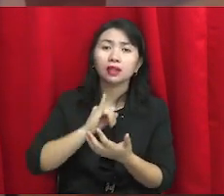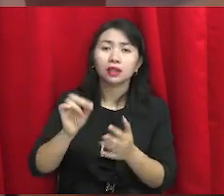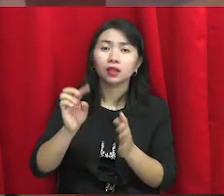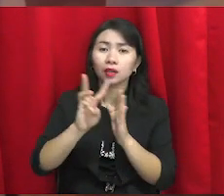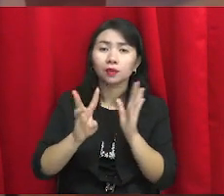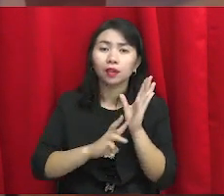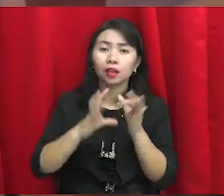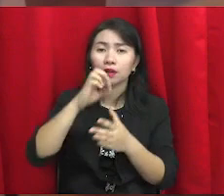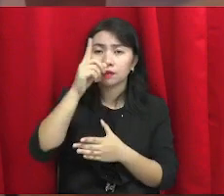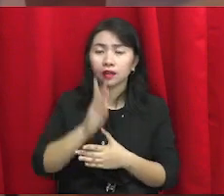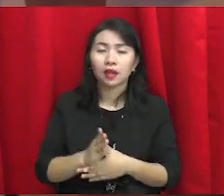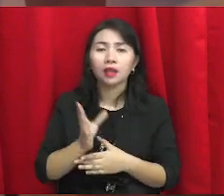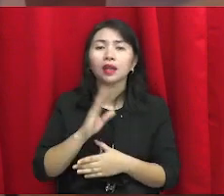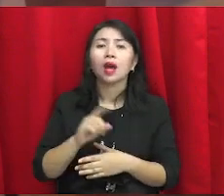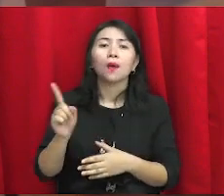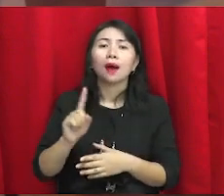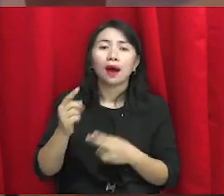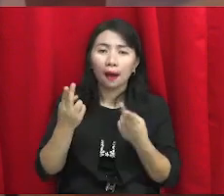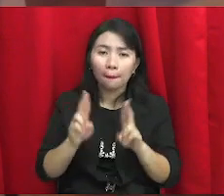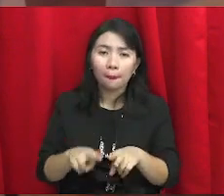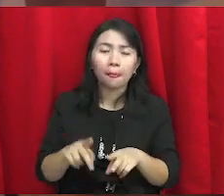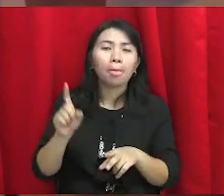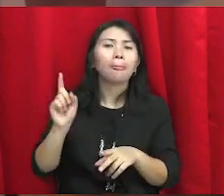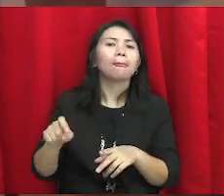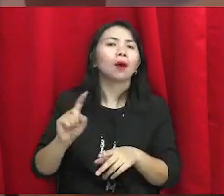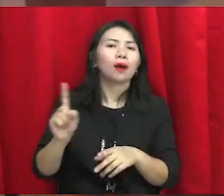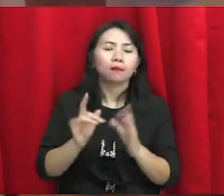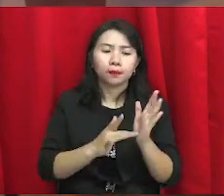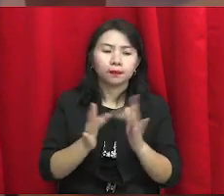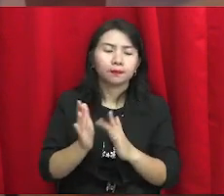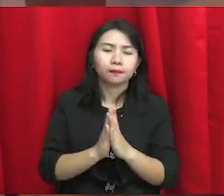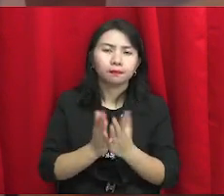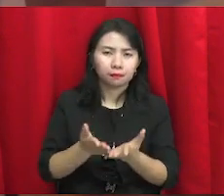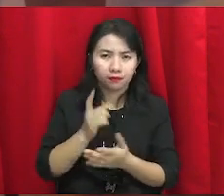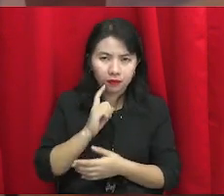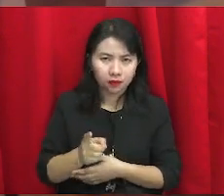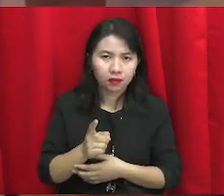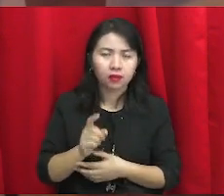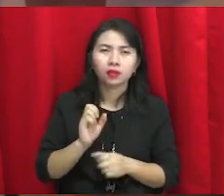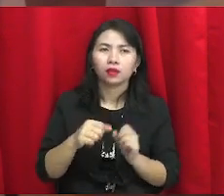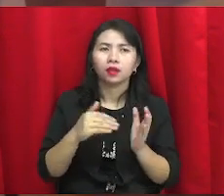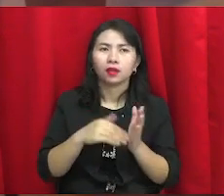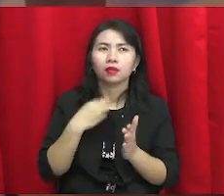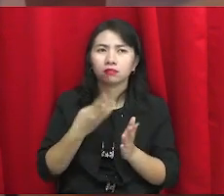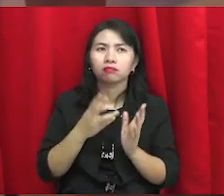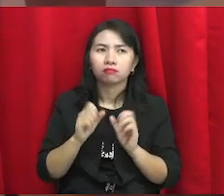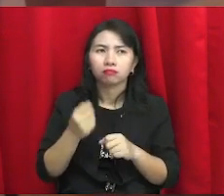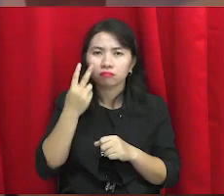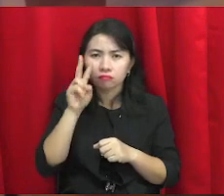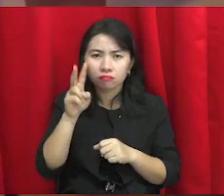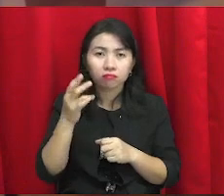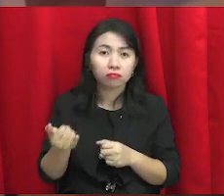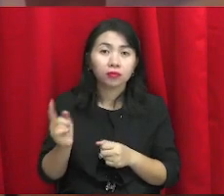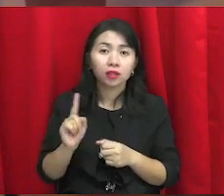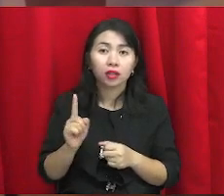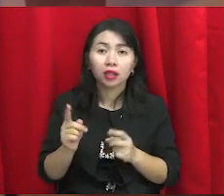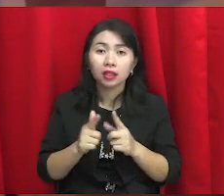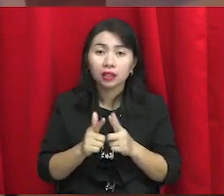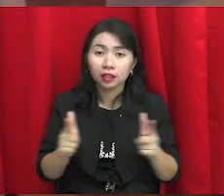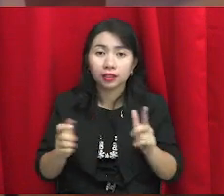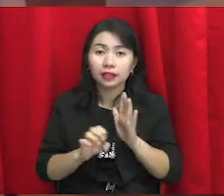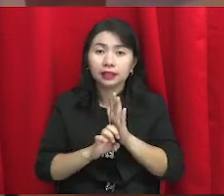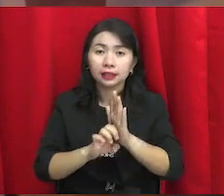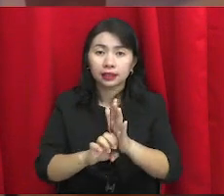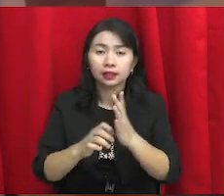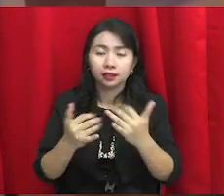ma-fulfill ang sinasabi ng Biblia. You see, ang salita ng Diyos. Kaya makikita natin dito mga kapatid, at hindi ng illustration na binibigay dito